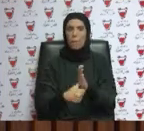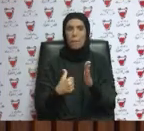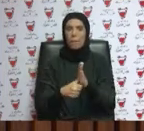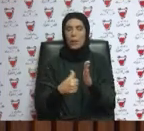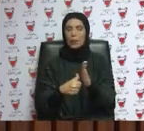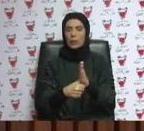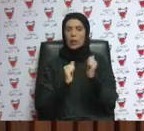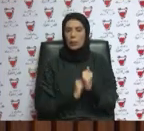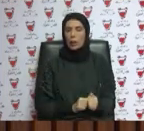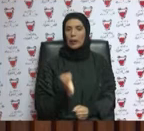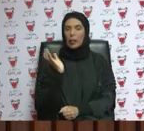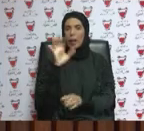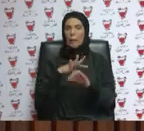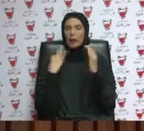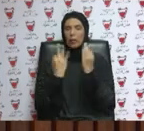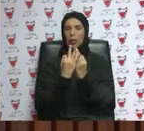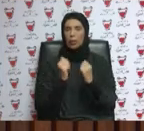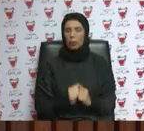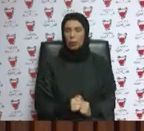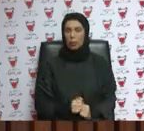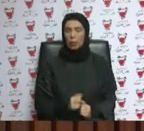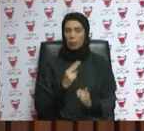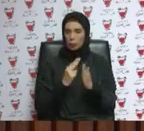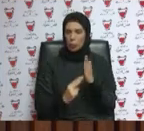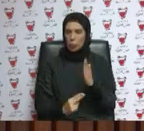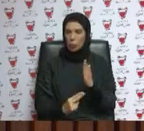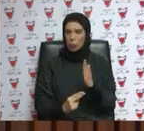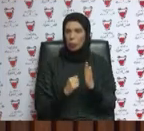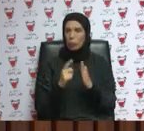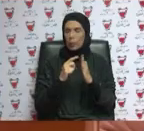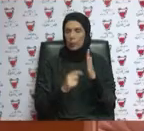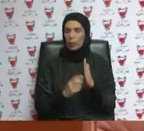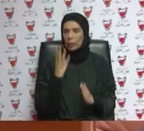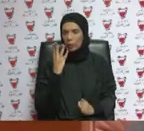بموجب قانون التأمين الاجتماعي الصادر بالمرسوم بقانون